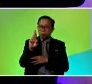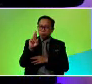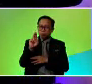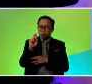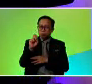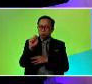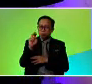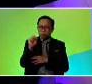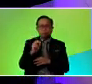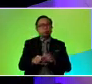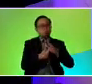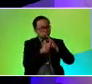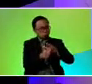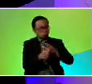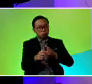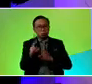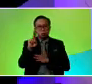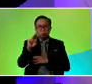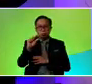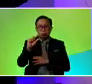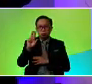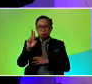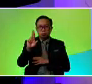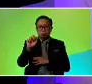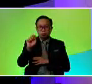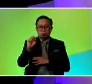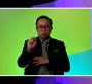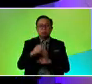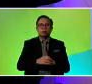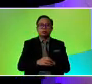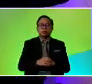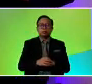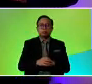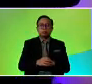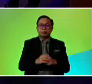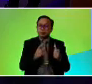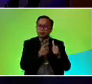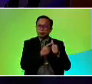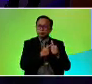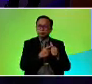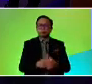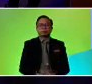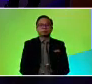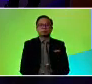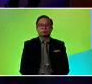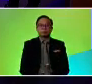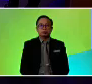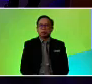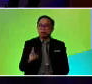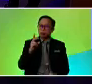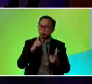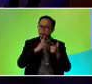susahnya ya nanti bahayanya untuk ekspektasi seksual baik oke itu yang pertama Oke seterusnya yang